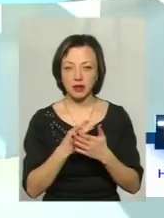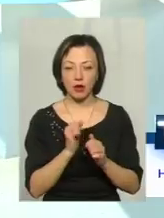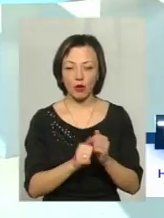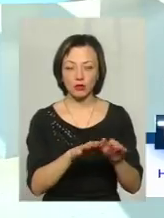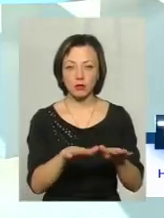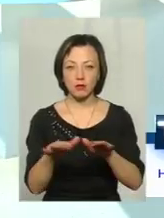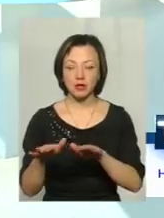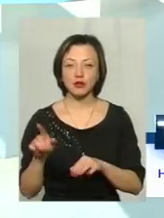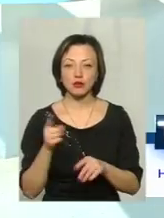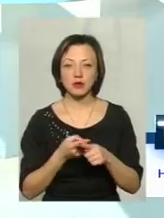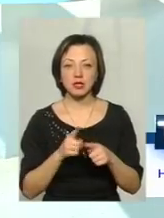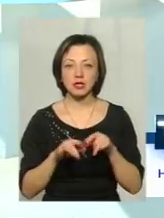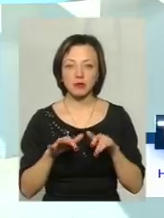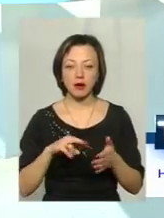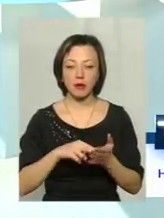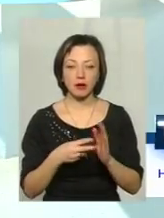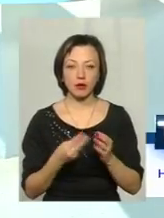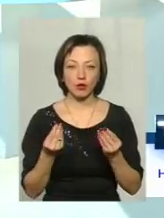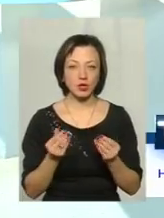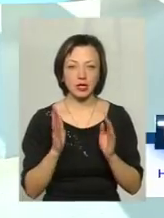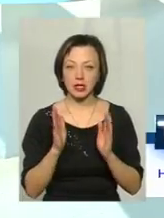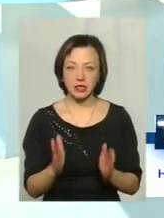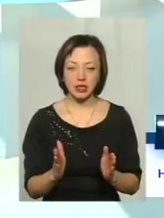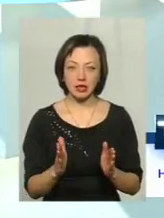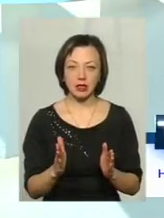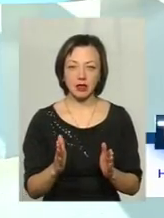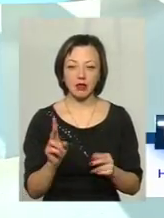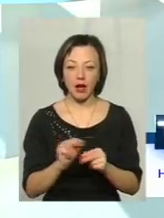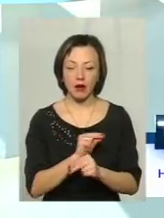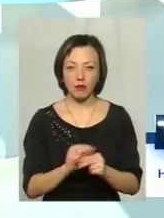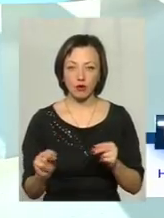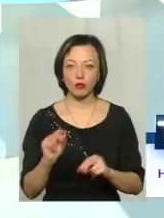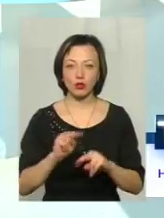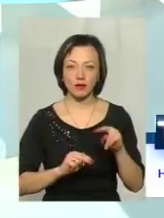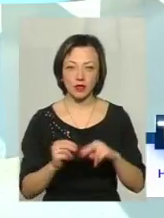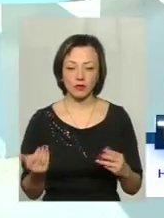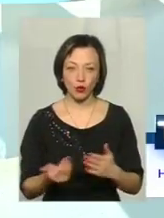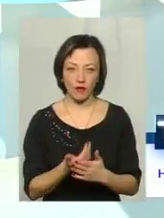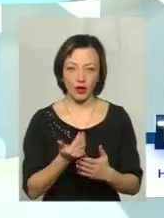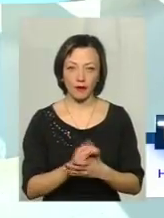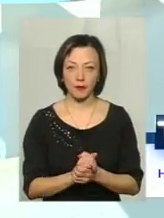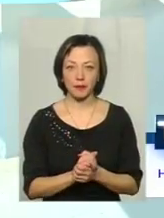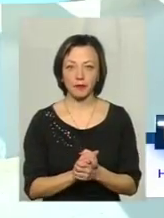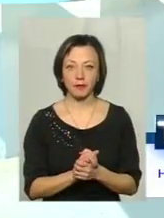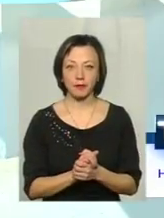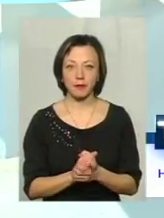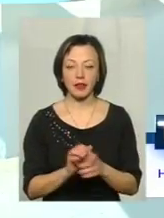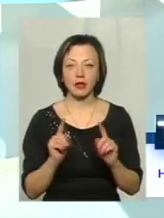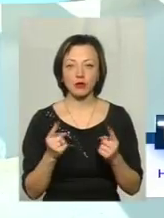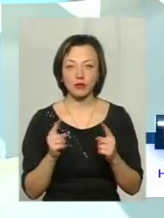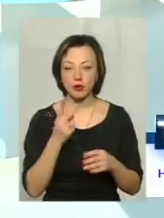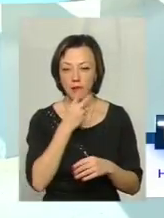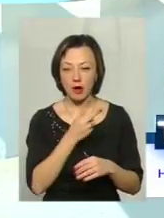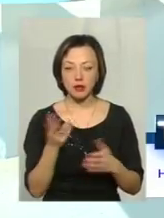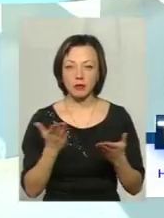місці, щоб на це діло передбачувати кошти. І не тільки на, скажімо так, на ремонт, а на будівництво нових. От, тому що бачимо,